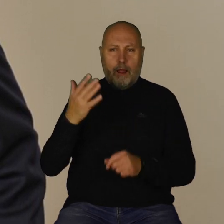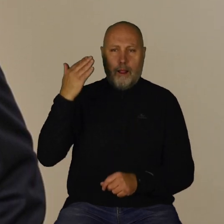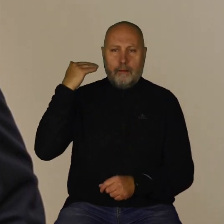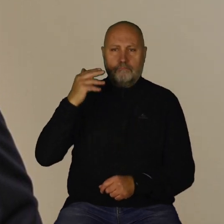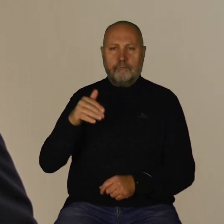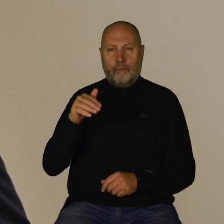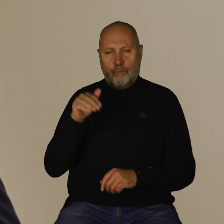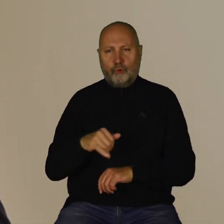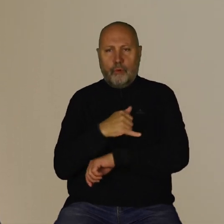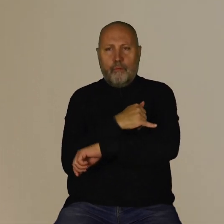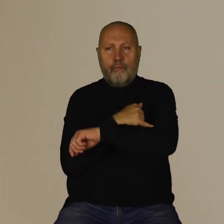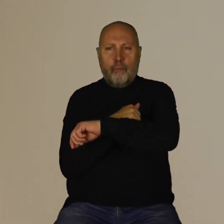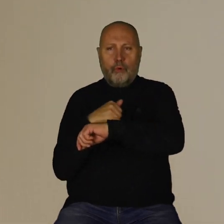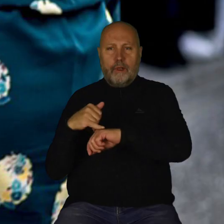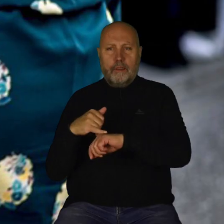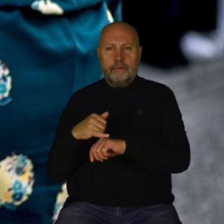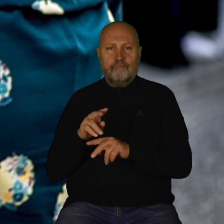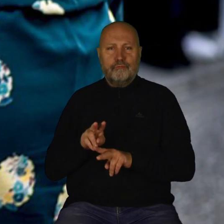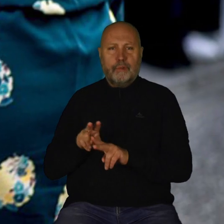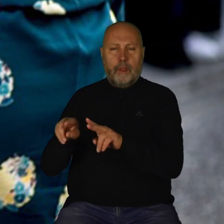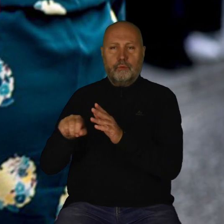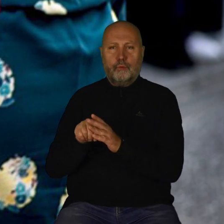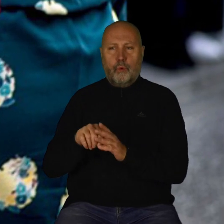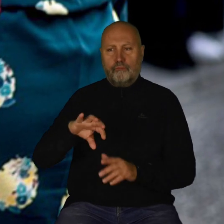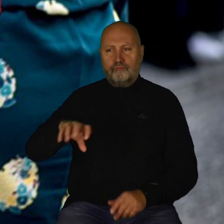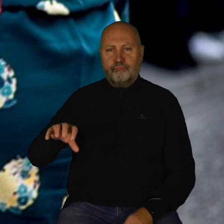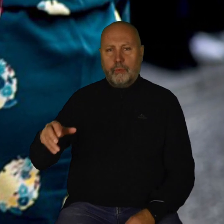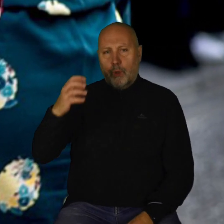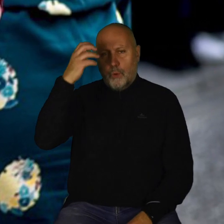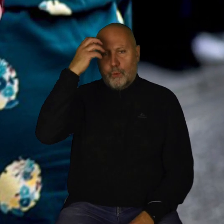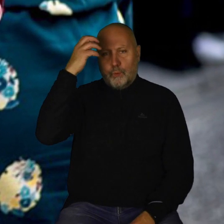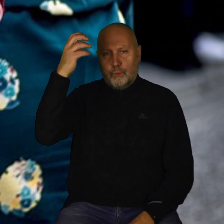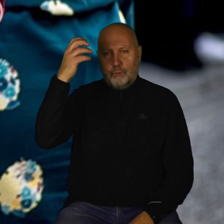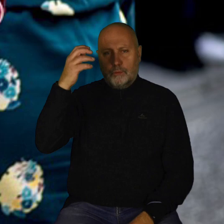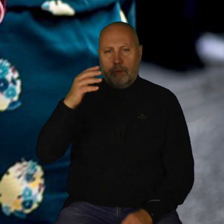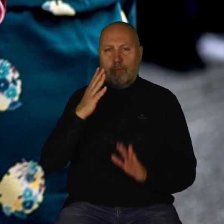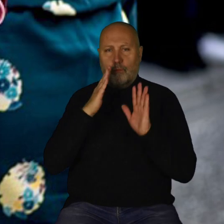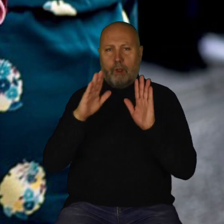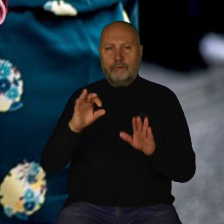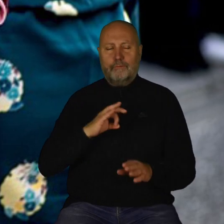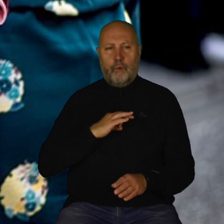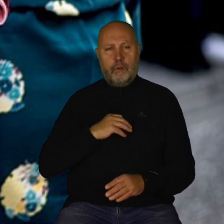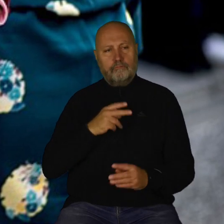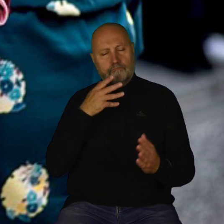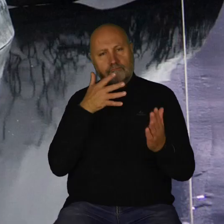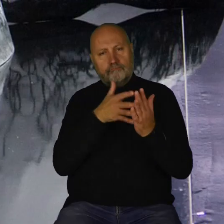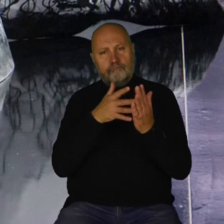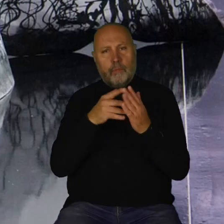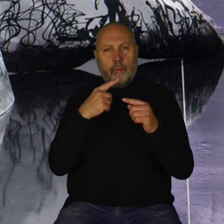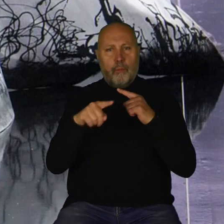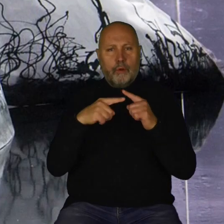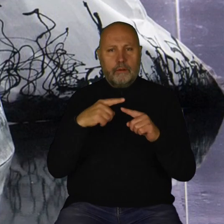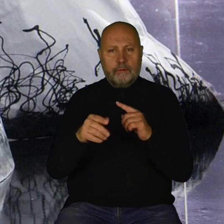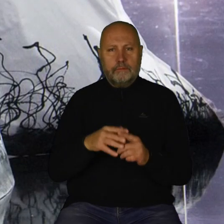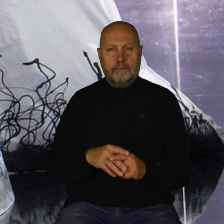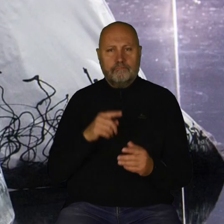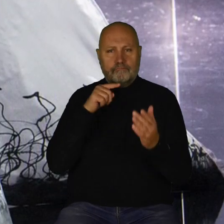podkreślać przynależność dokur wyrażać Polą pocz wyć